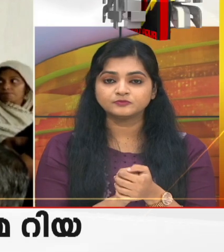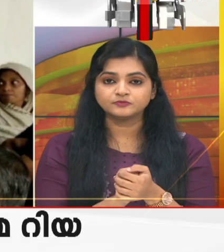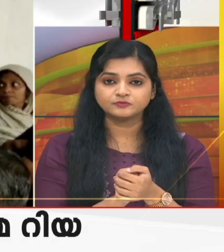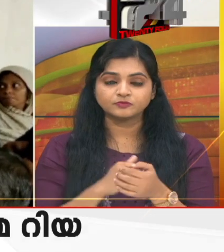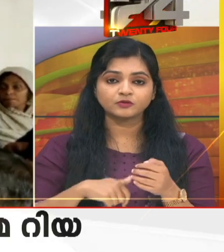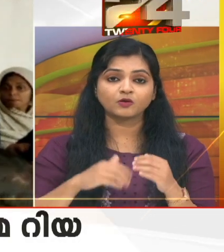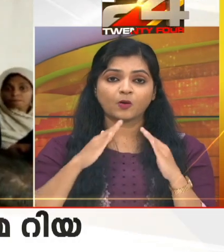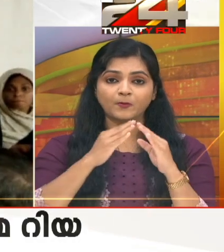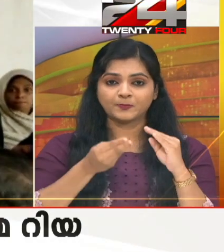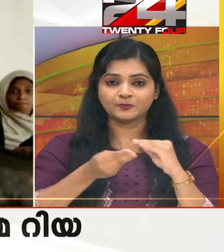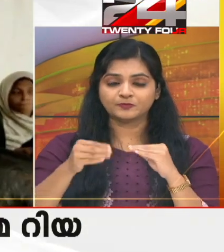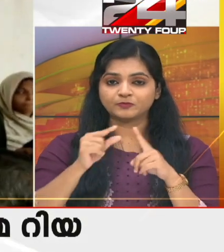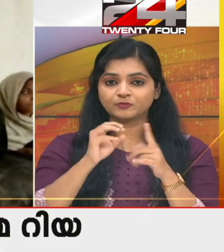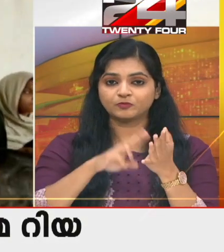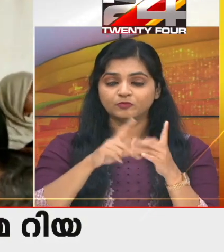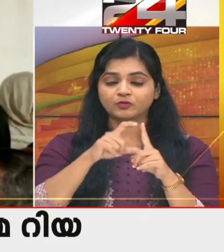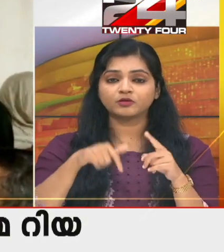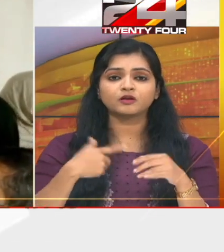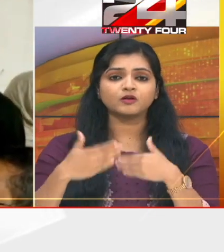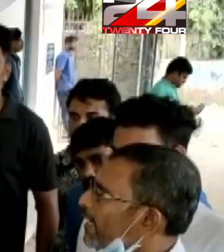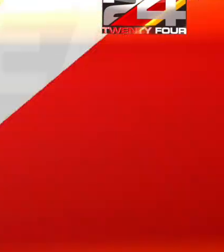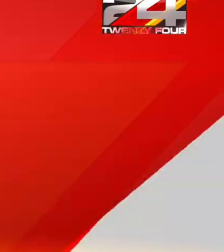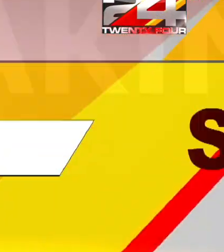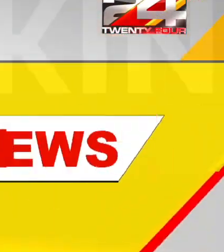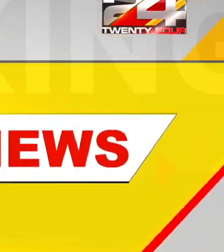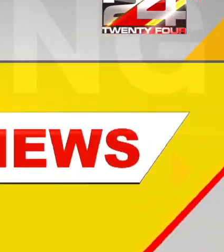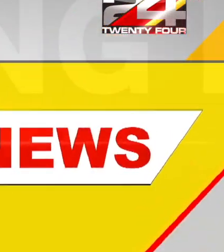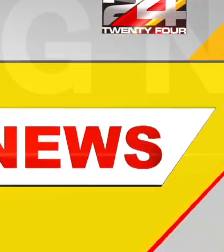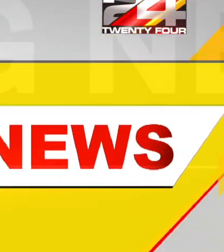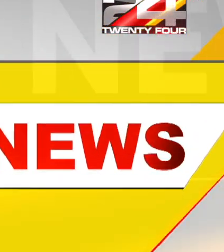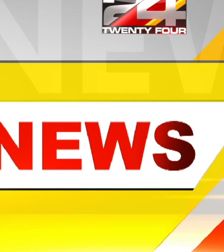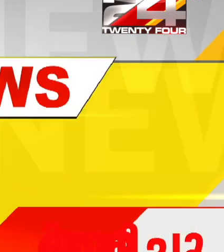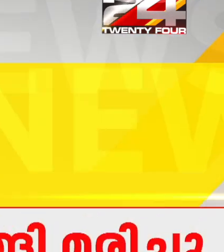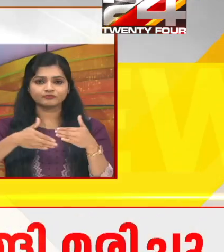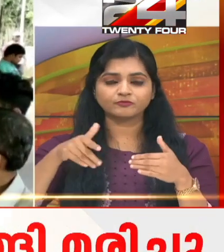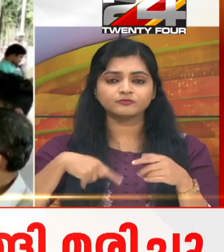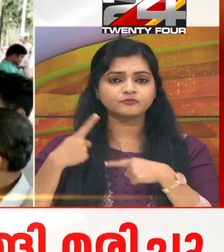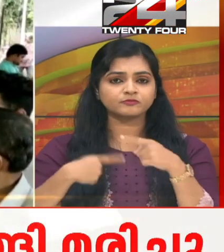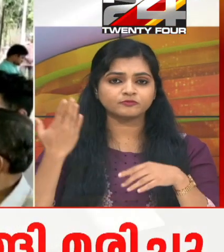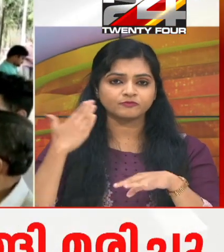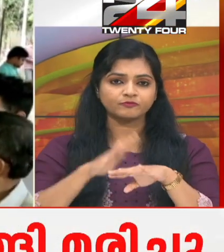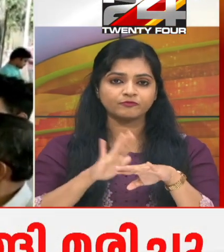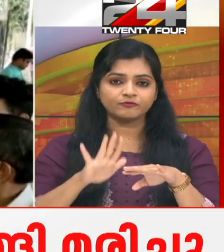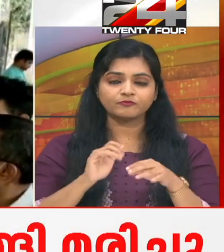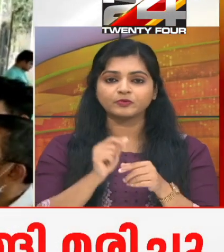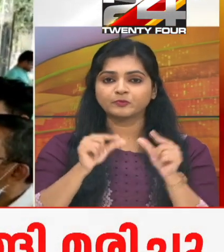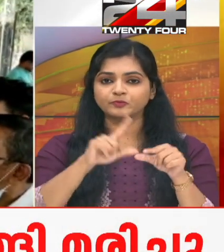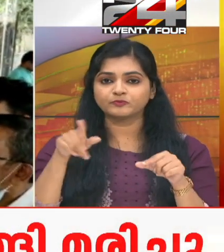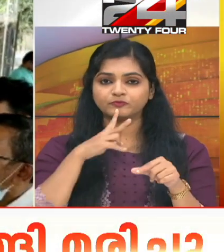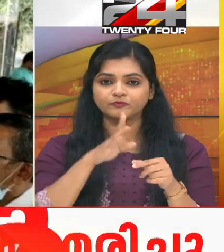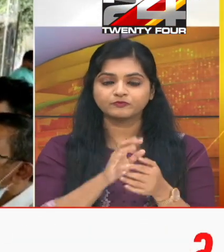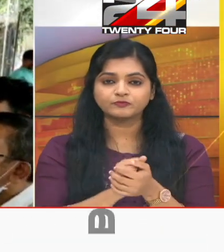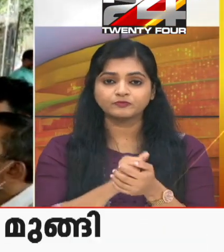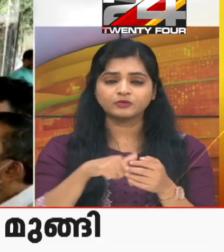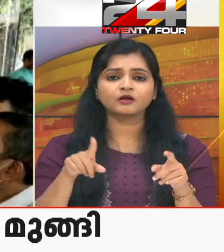കുളം സ്ഥിതി ചെയ്യുന്നത്. ഈ കുട്ടികൾ സാധാരണ ഈ ഭാഗത്തേക്ക് കളിക്കാൻ പോകാറുണ്ട് എന്നെല്ലാം ഈ പ്രദേശത്തെ ആളുകൾ പറയുന്നുണ്ട്. അത്തരത്തിൽ കുട്ടികൾ